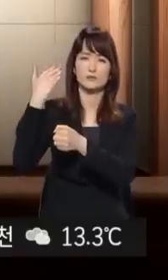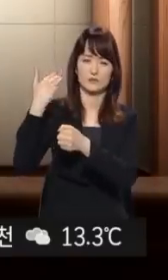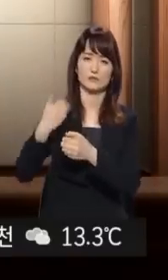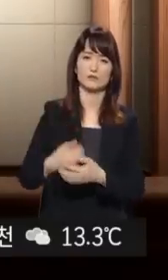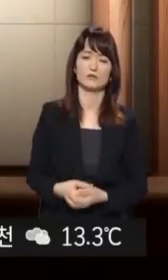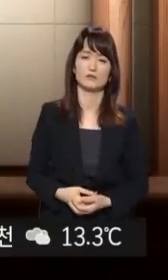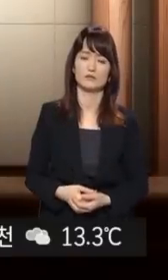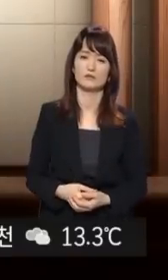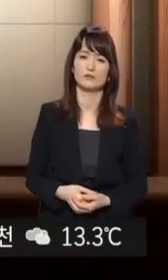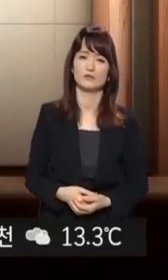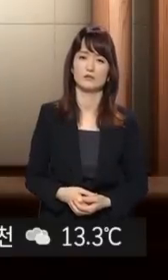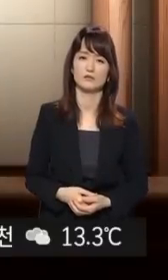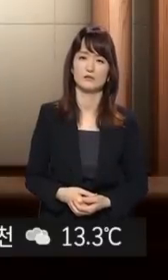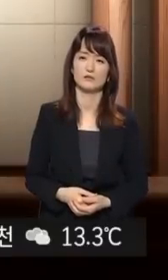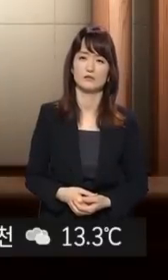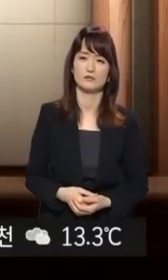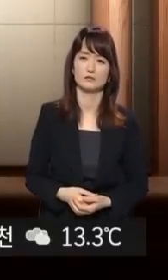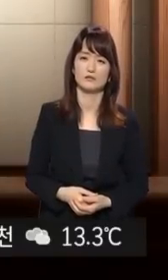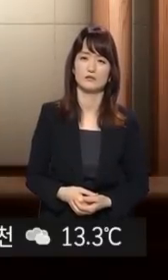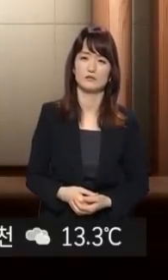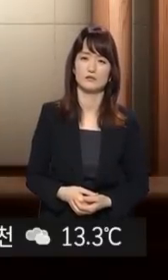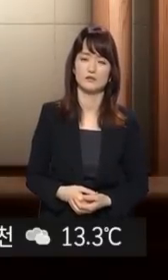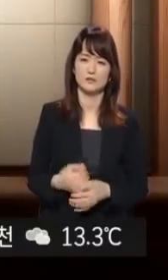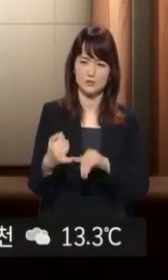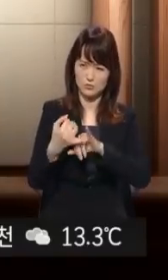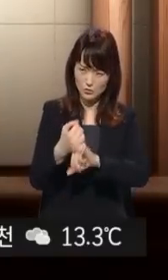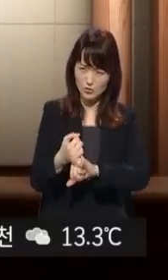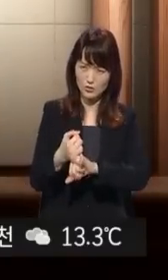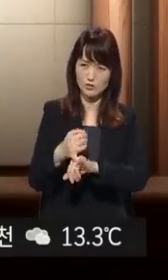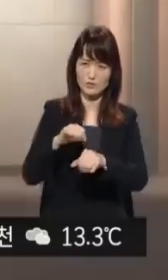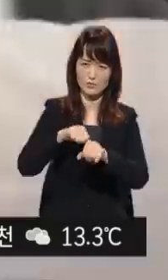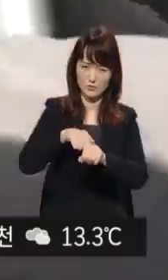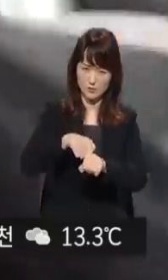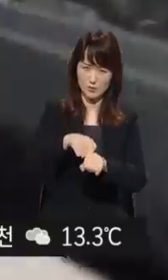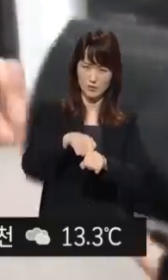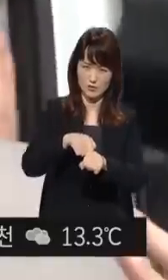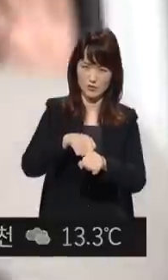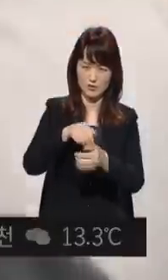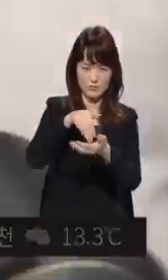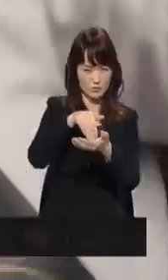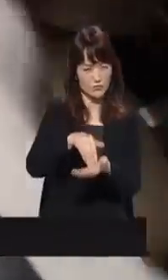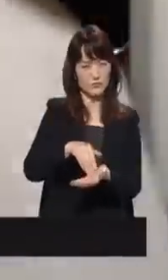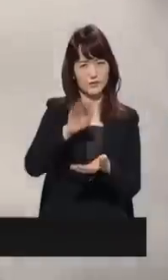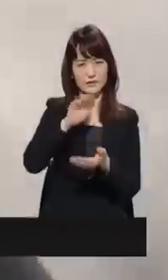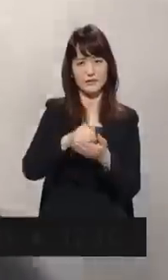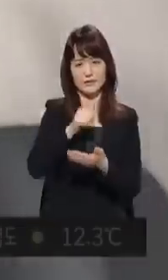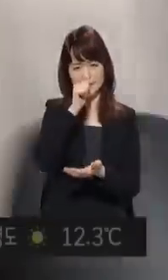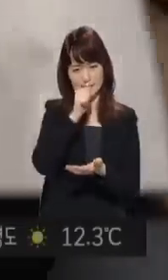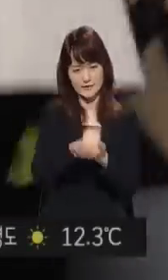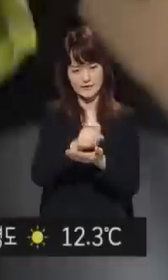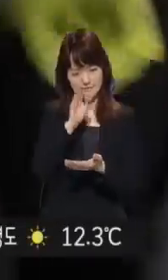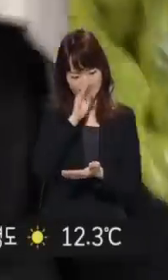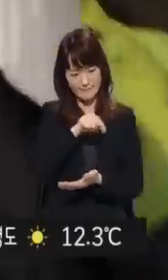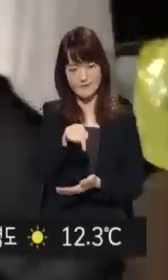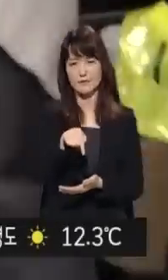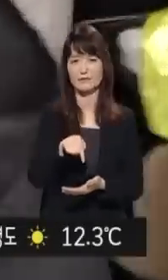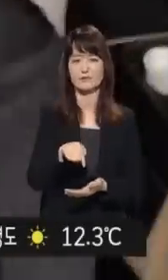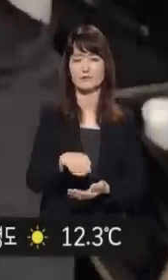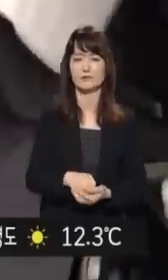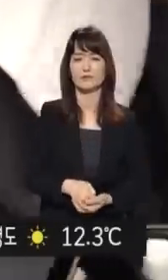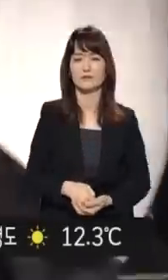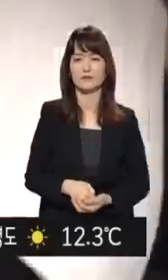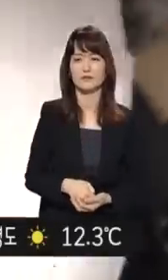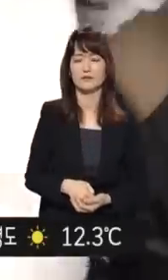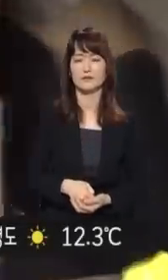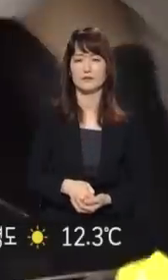이게 꼭 의무적으로 가중처벌을 해야 되는 법적인 상황은 아니에요 물론 재질이 좋지 않다라는 얘기 재량꾼에서 얘기를 할 수가